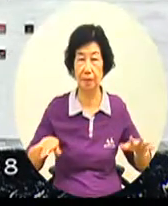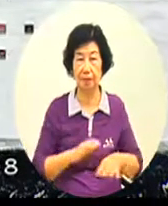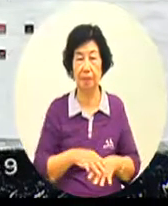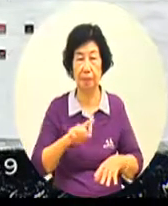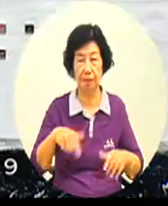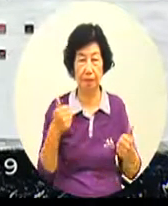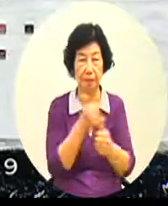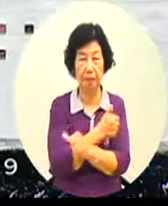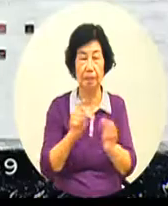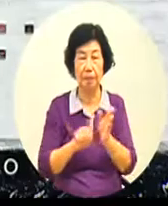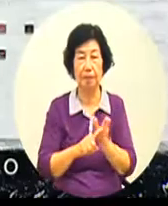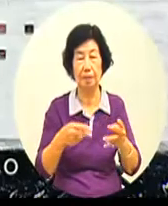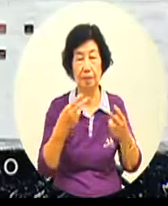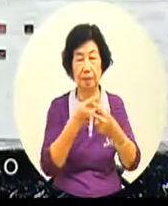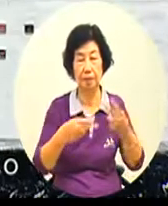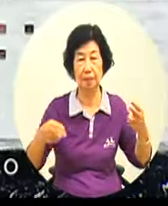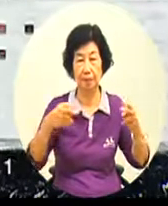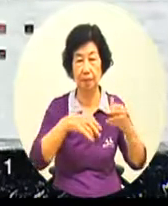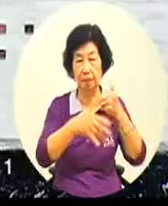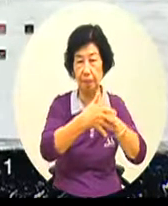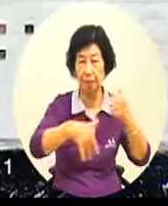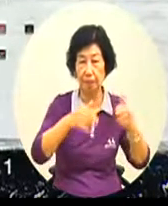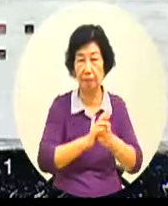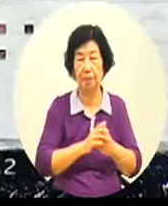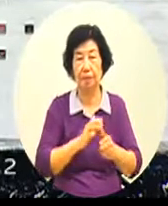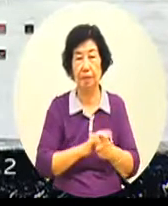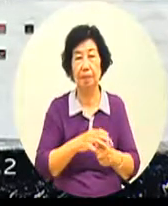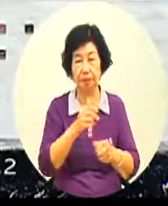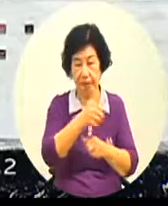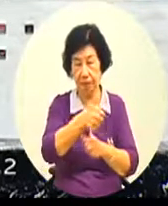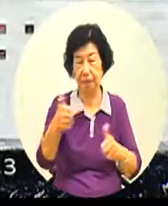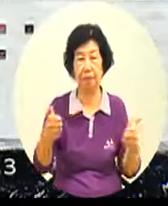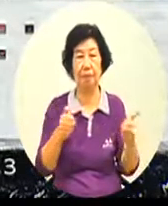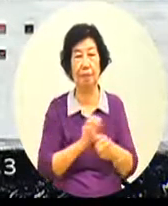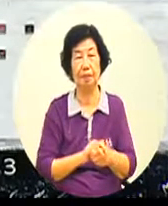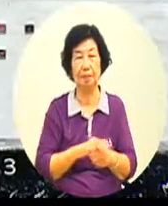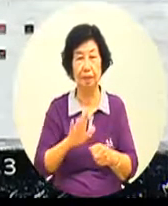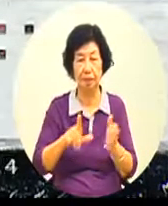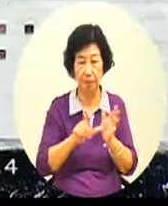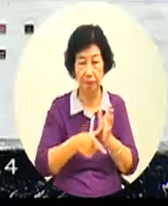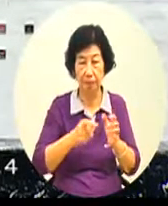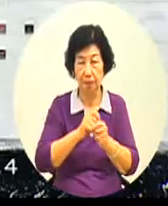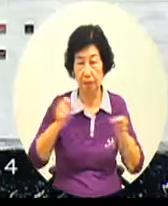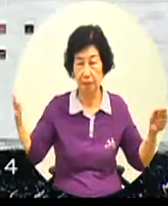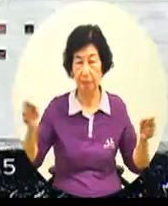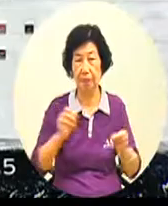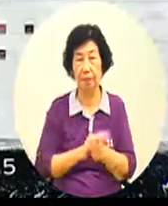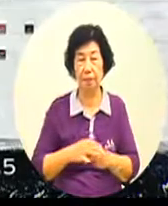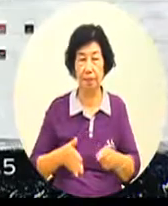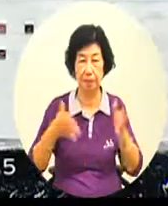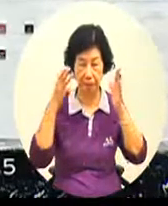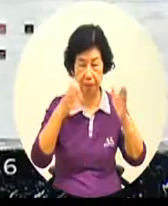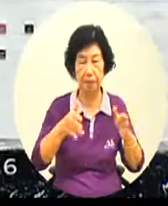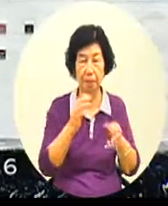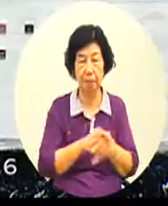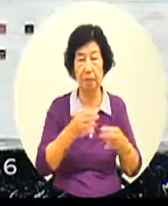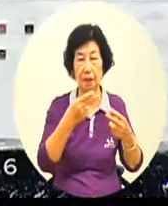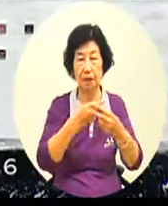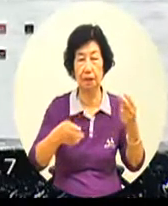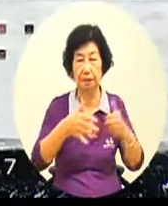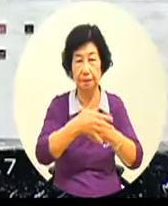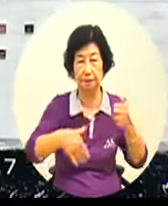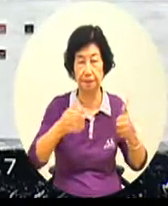跟各位议员女士先生说声谢谢啊，长期以来对客委会的鼎力支持，让我们的业务能